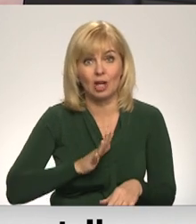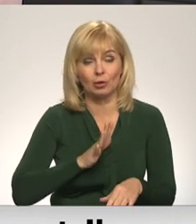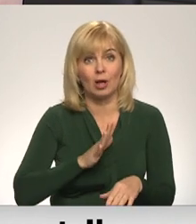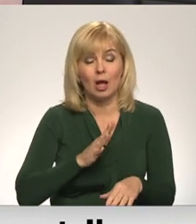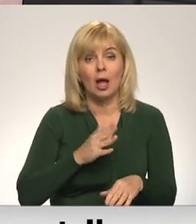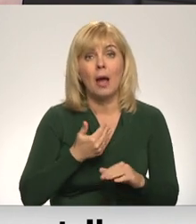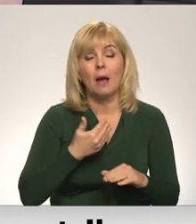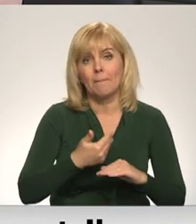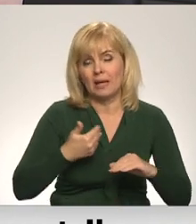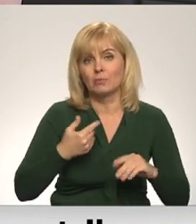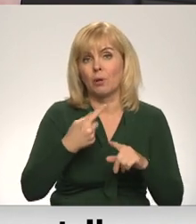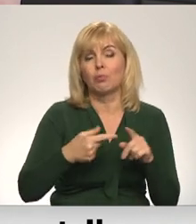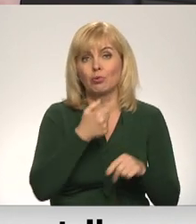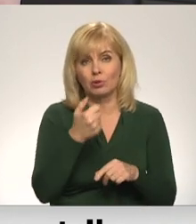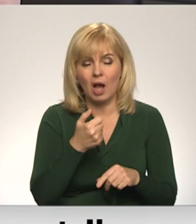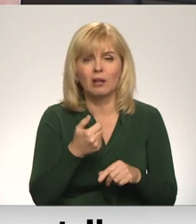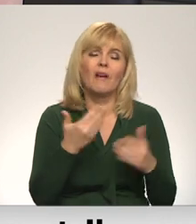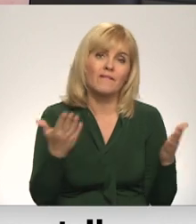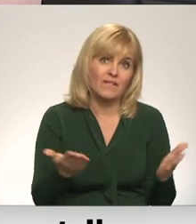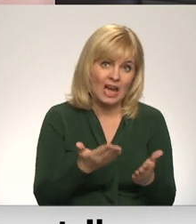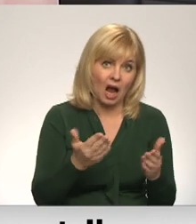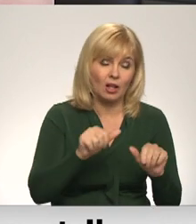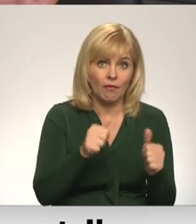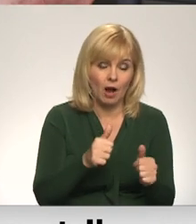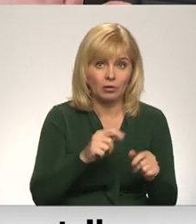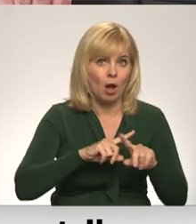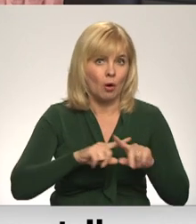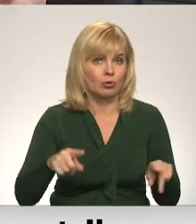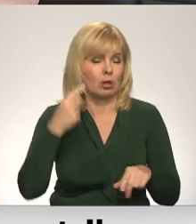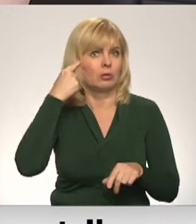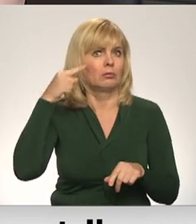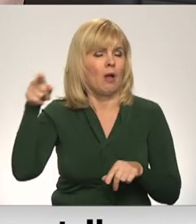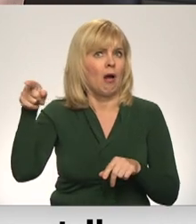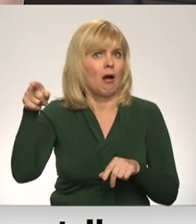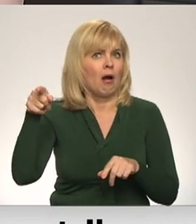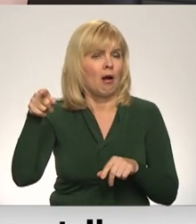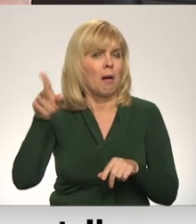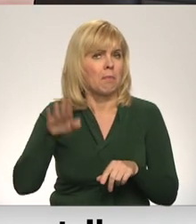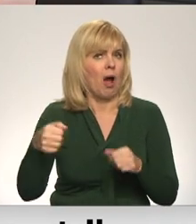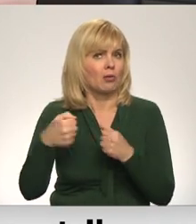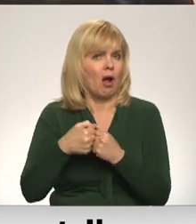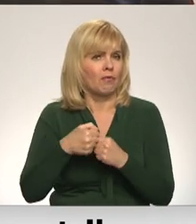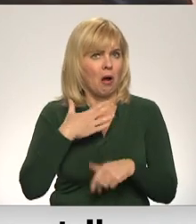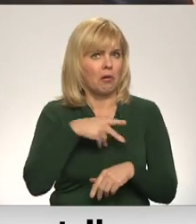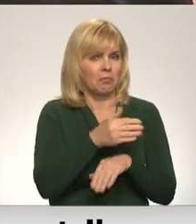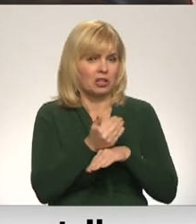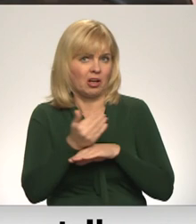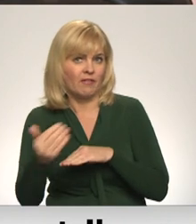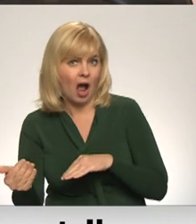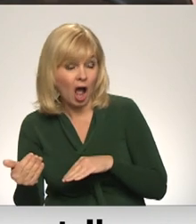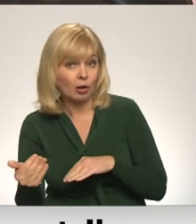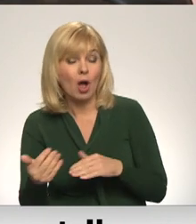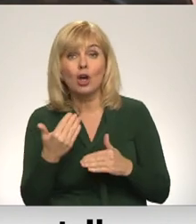kāda pusgada. Nu, gan vieglā veidā. Un man uzreiz sasaucās ar šo avāriju kāpēc ir tik vēlu?